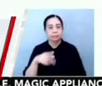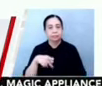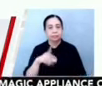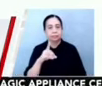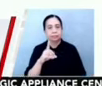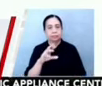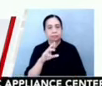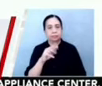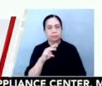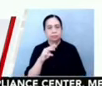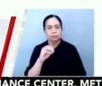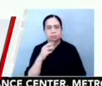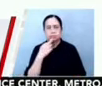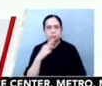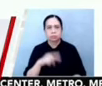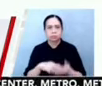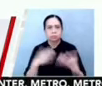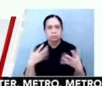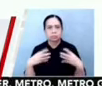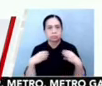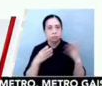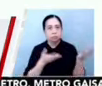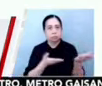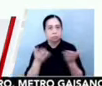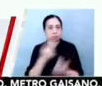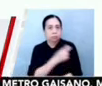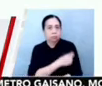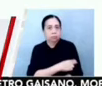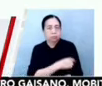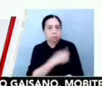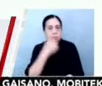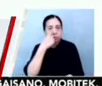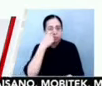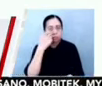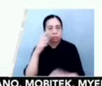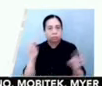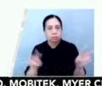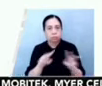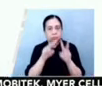ulat na natatanggap na may isinugod sa ospital ng dahil sa volcanic